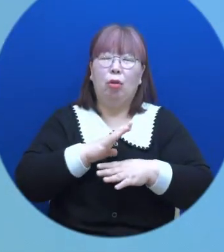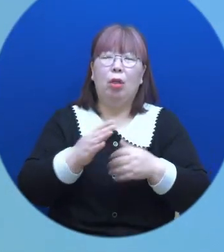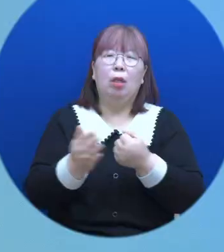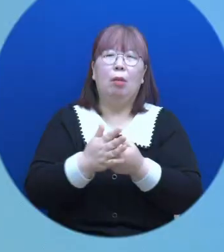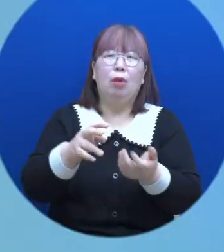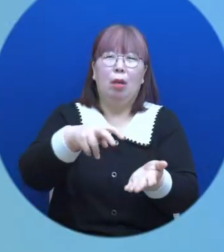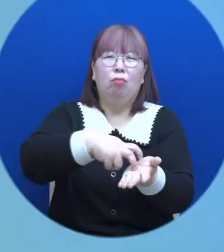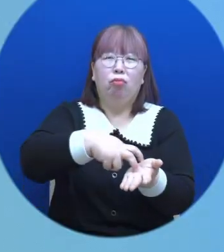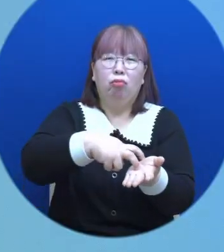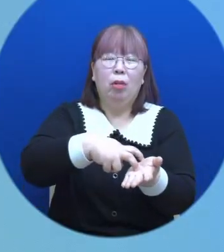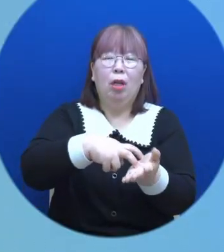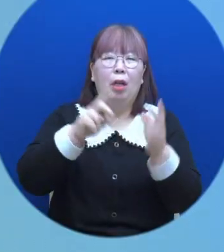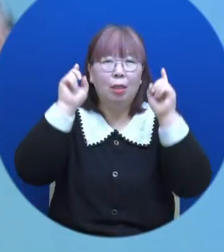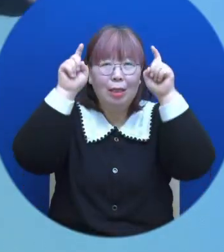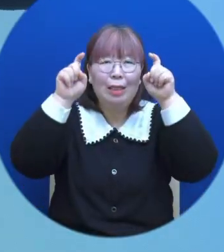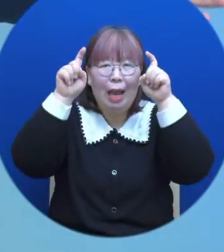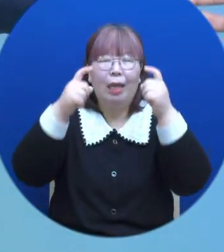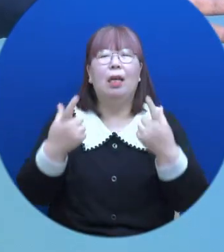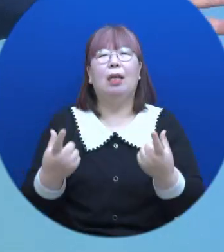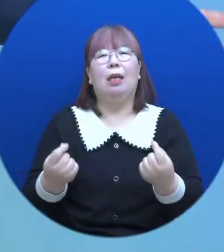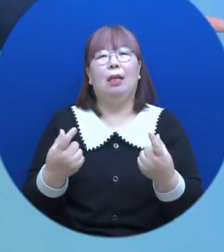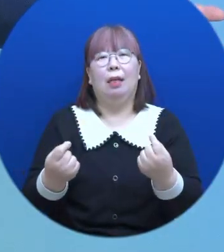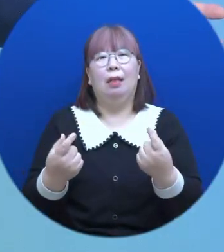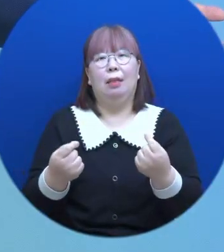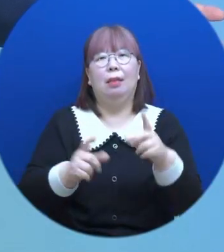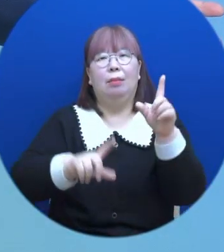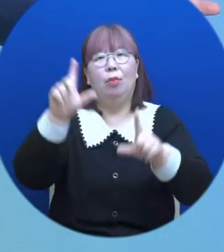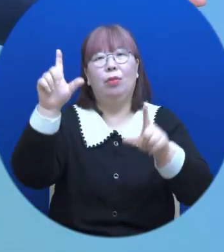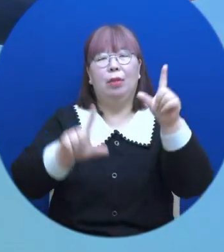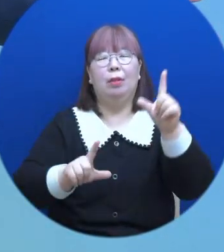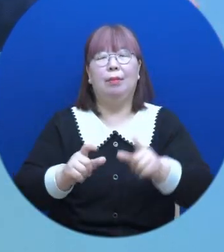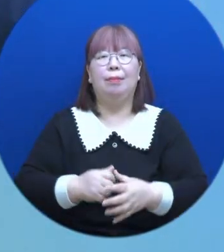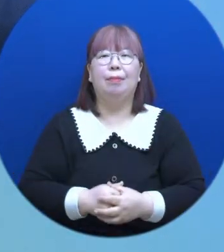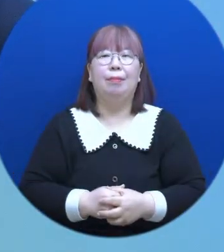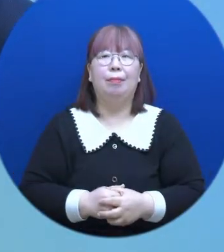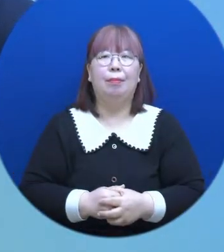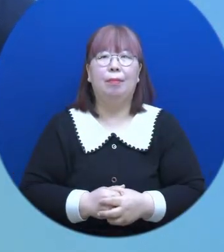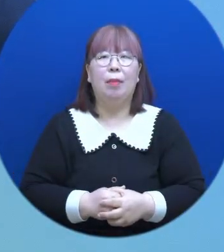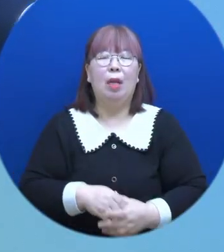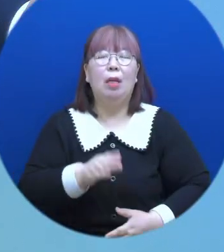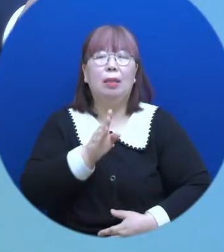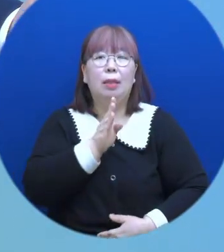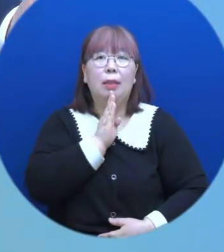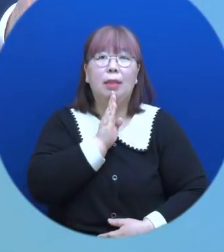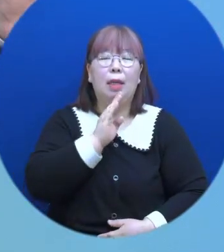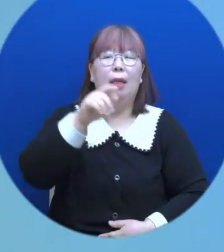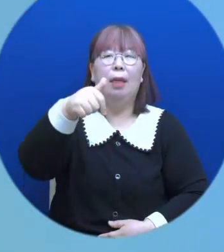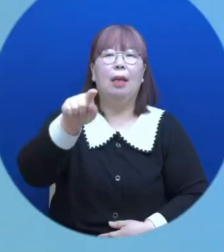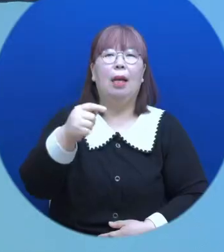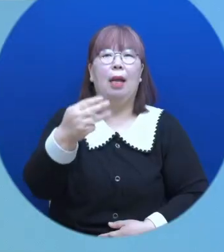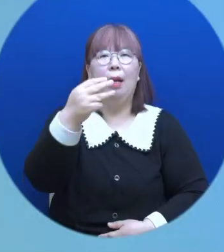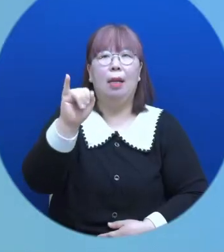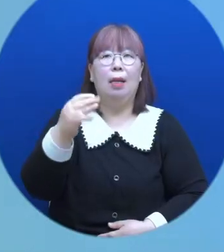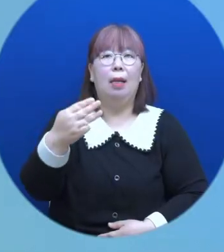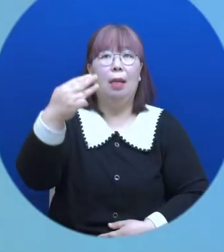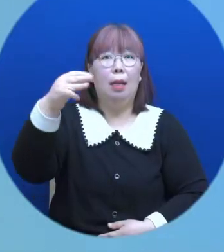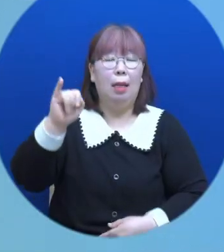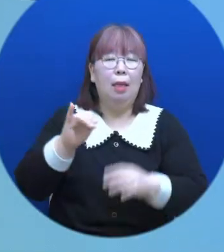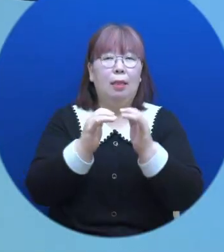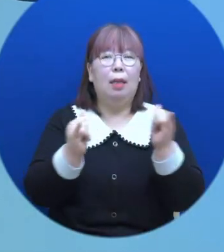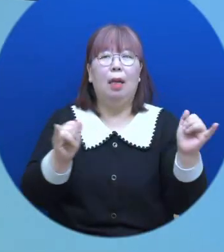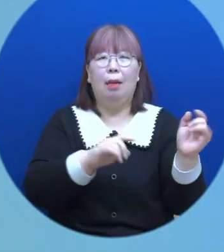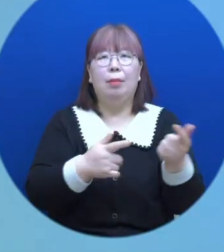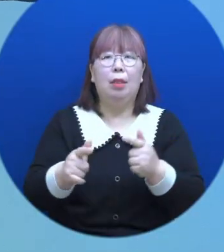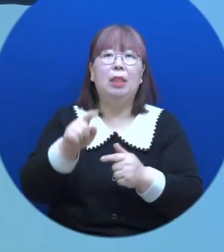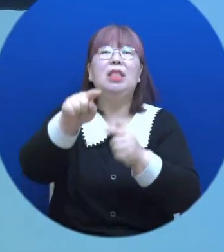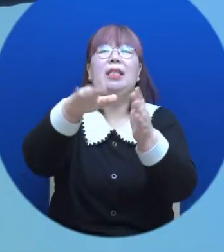지내고 있는 양, 그들이었던 얘기죠. 실제 갈리의 사람들은 당시 시대상이 어떤